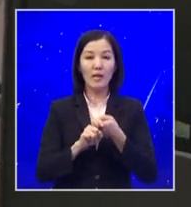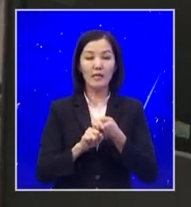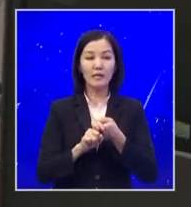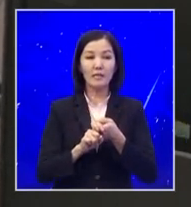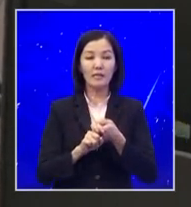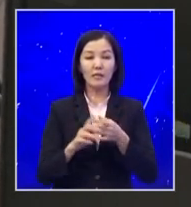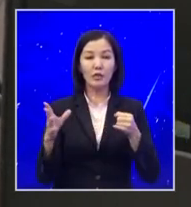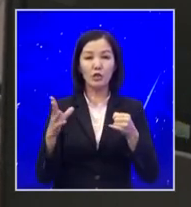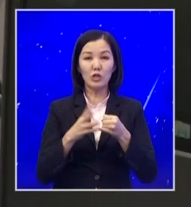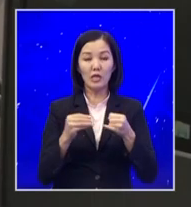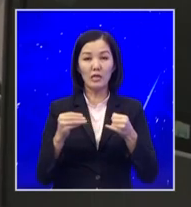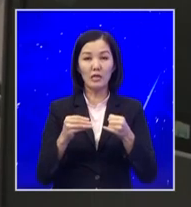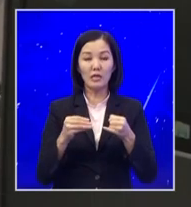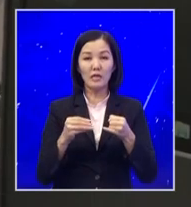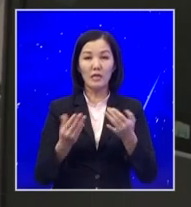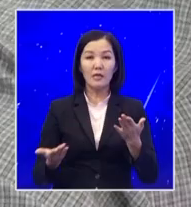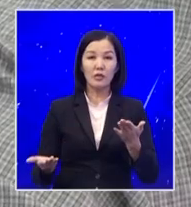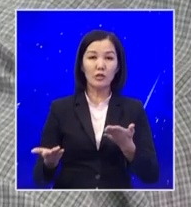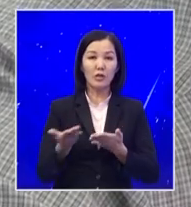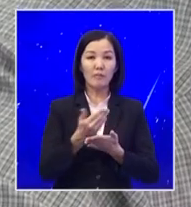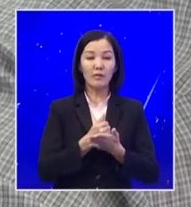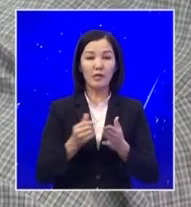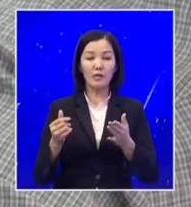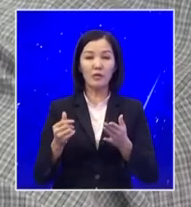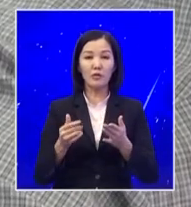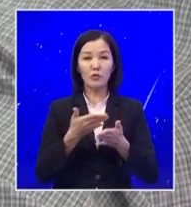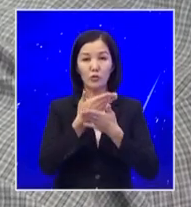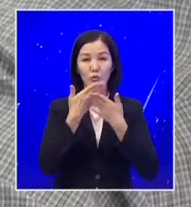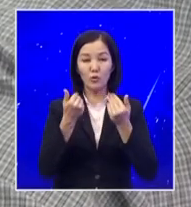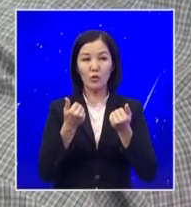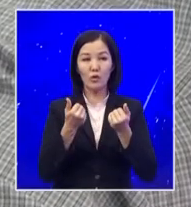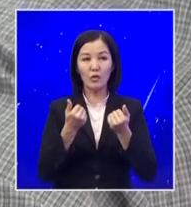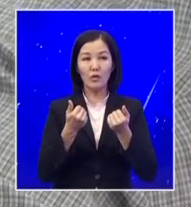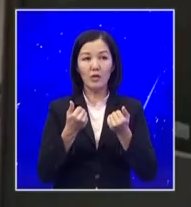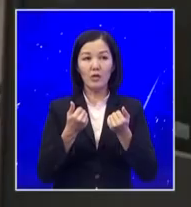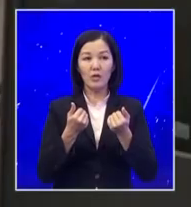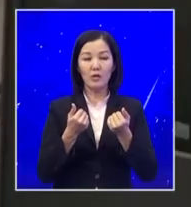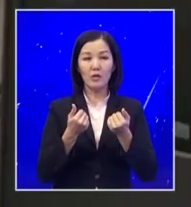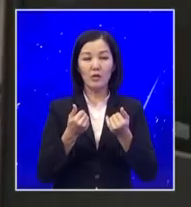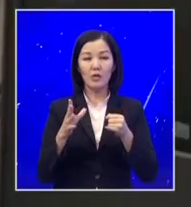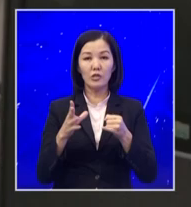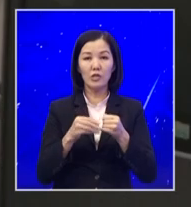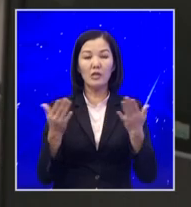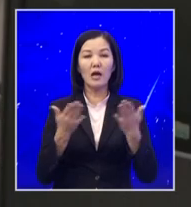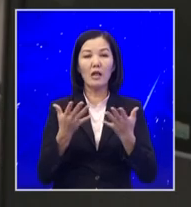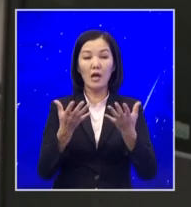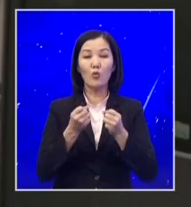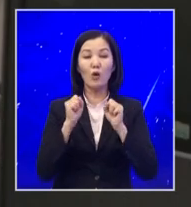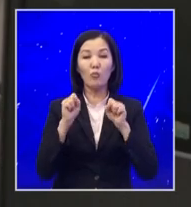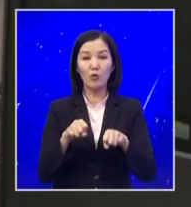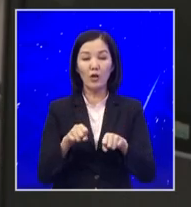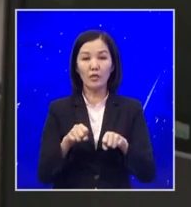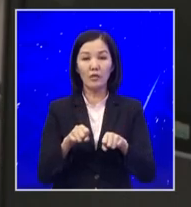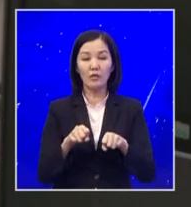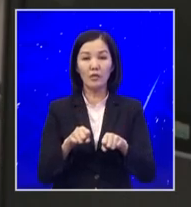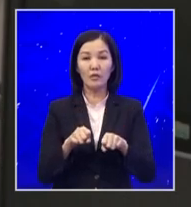егістік жеріміз, шағымдық жайылымдық жерлеріміз жоқ. Оған байланыстырна, жерді қалай алсақ болады,